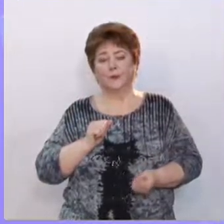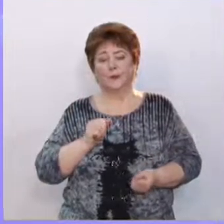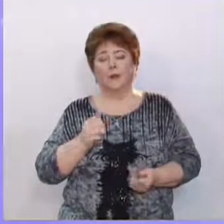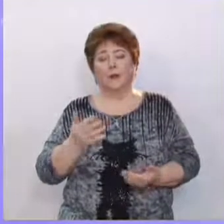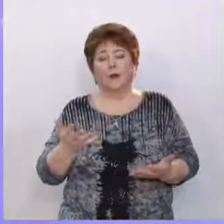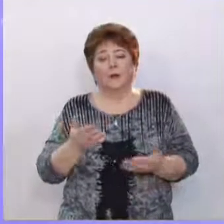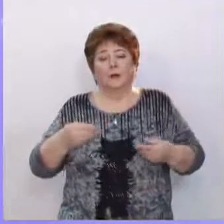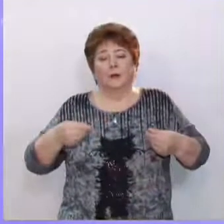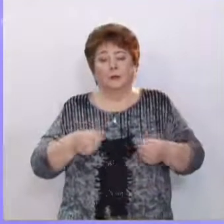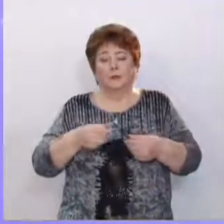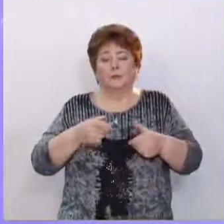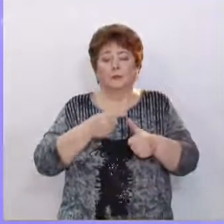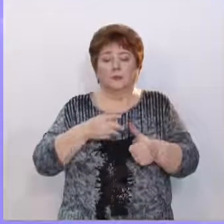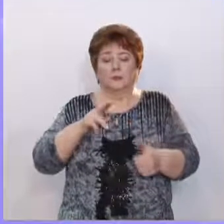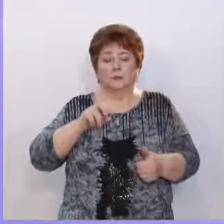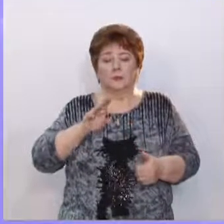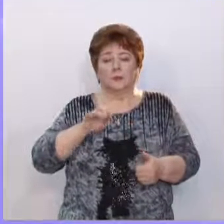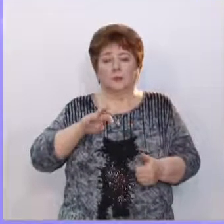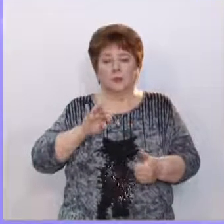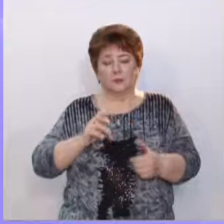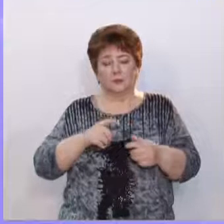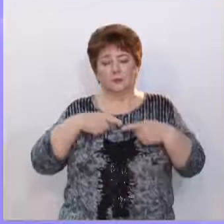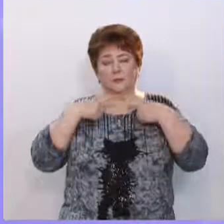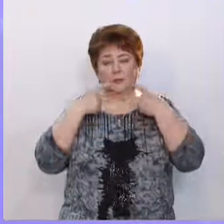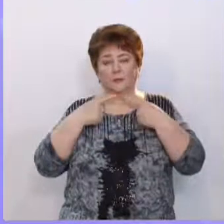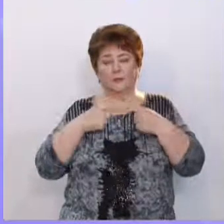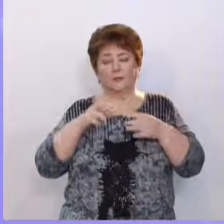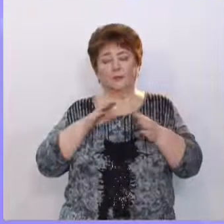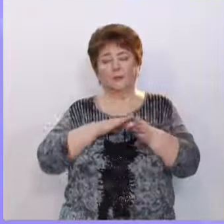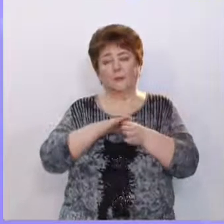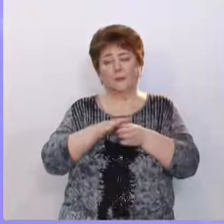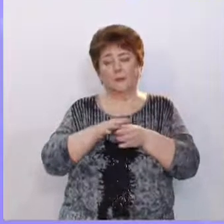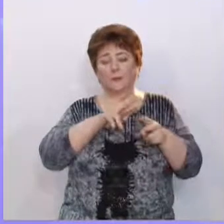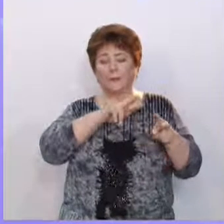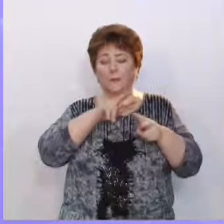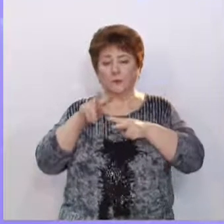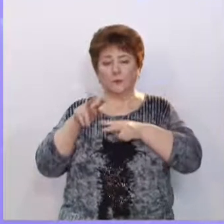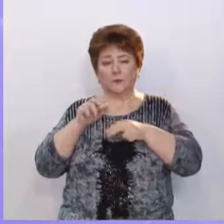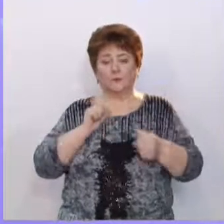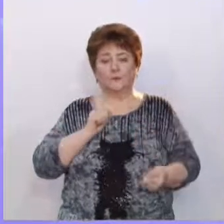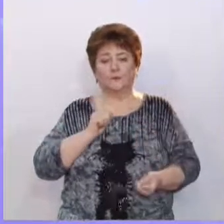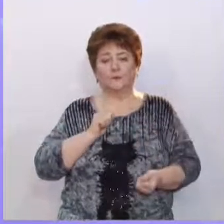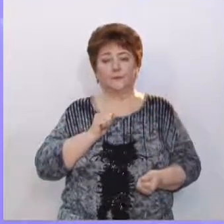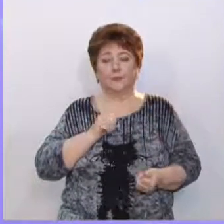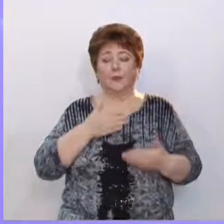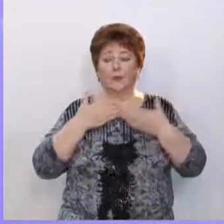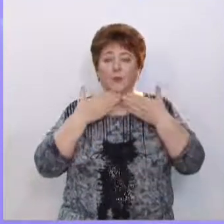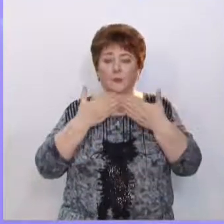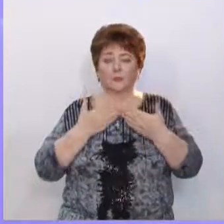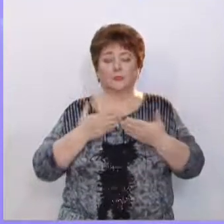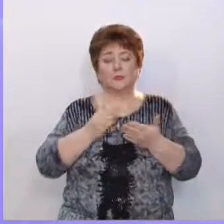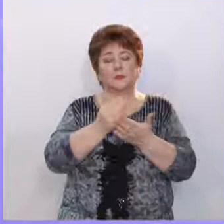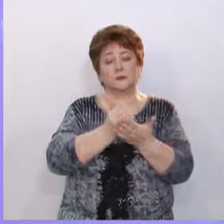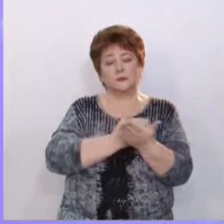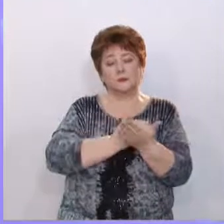Какова роль имен прилагательных в речи? Проведем наблюдение. Прочитайте